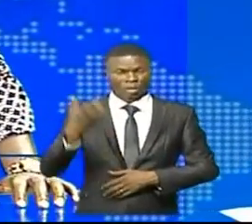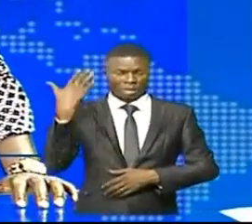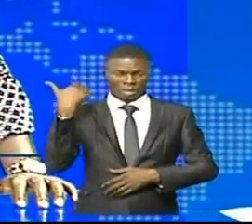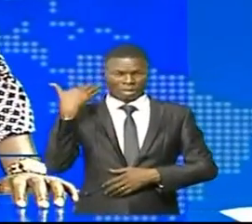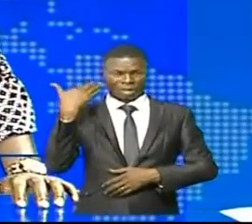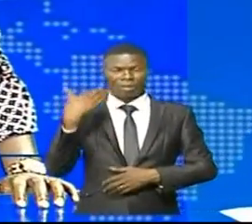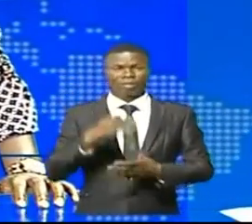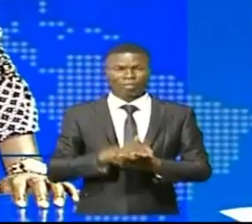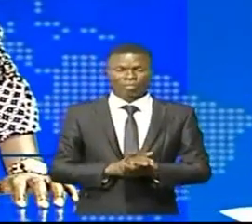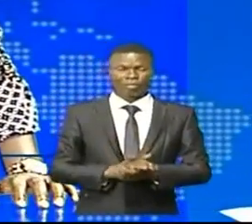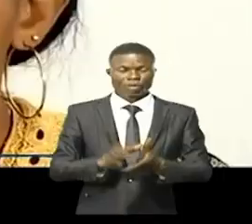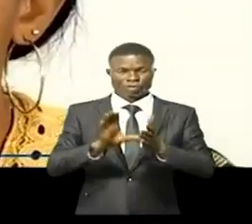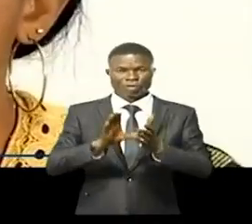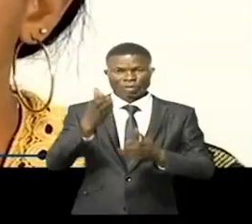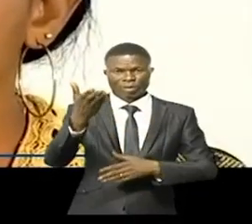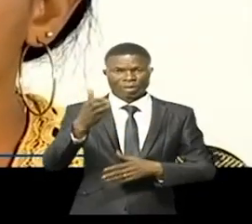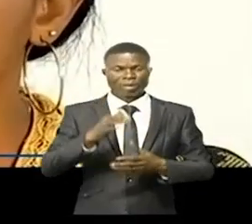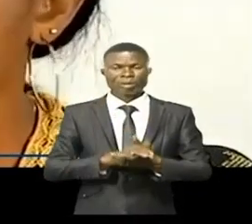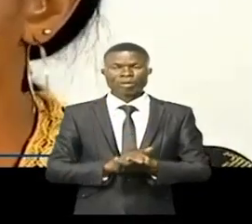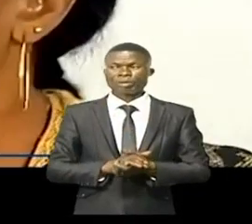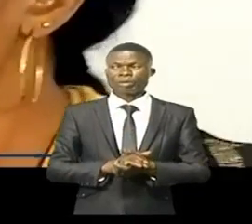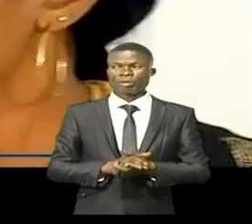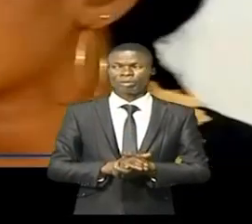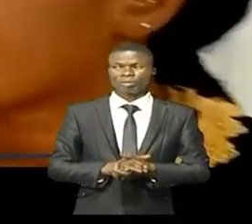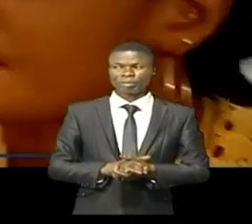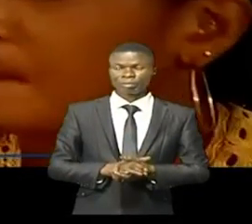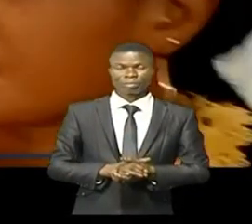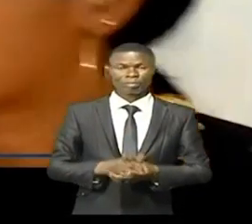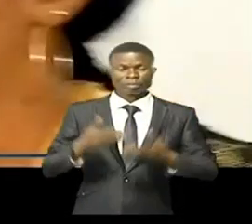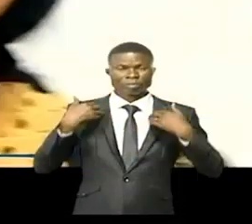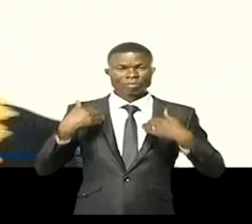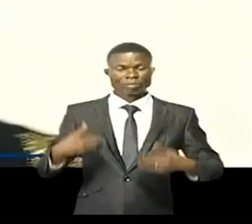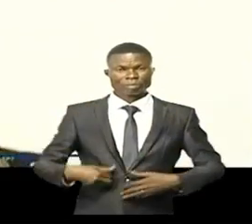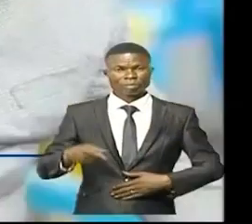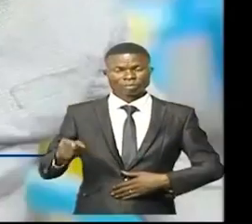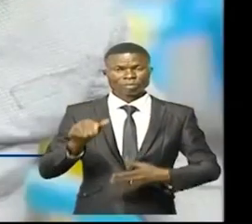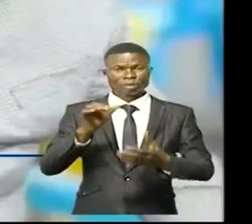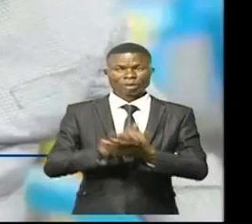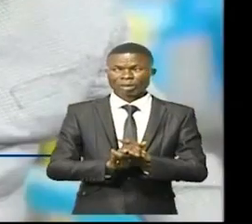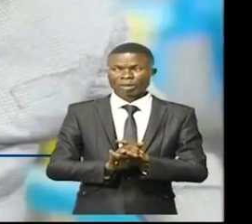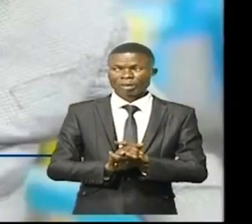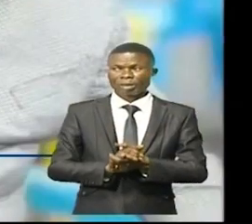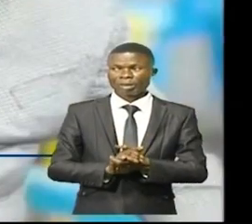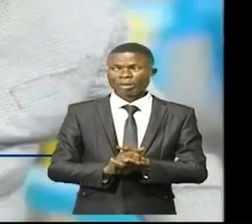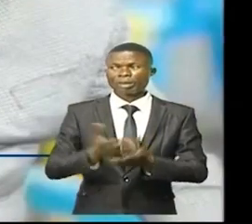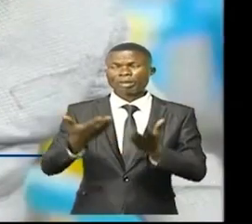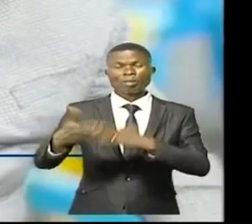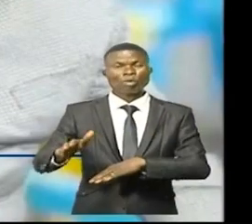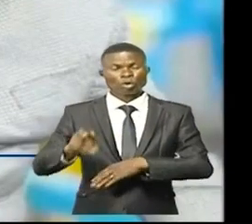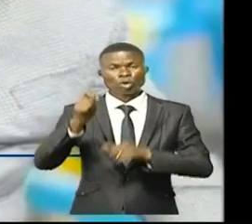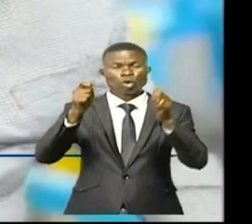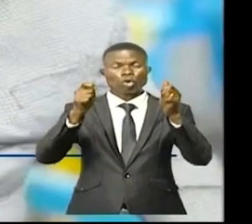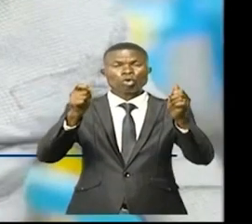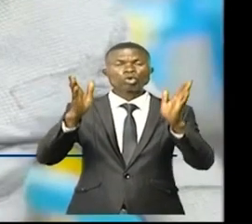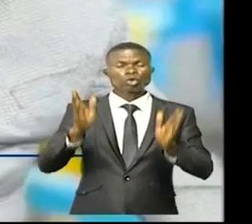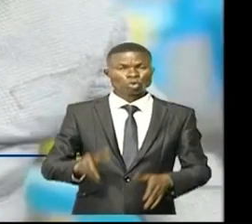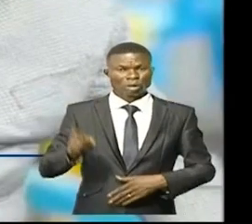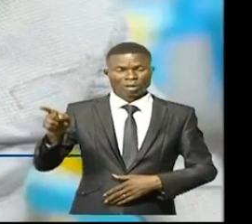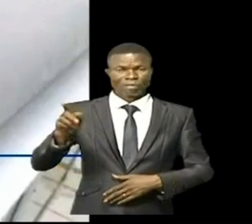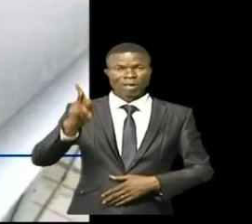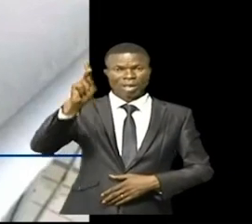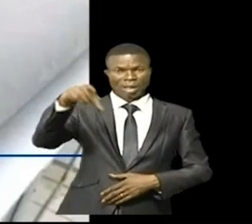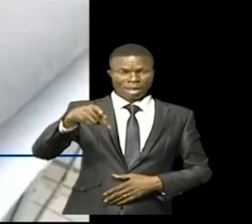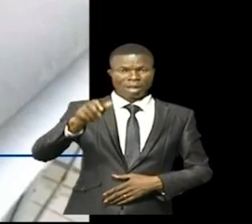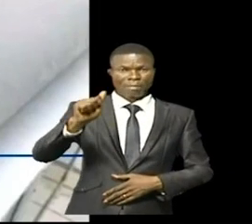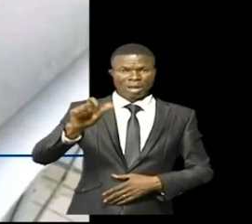qu'il a reçue dernièrement, Yves Kabwaba. Veuve de son état, Gladys, qui a perdu son mari, le journaliste Patrick Palata, peine